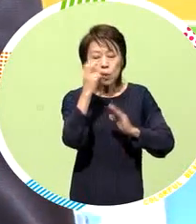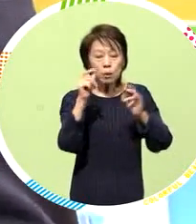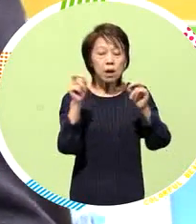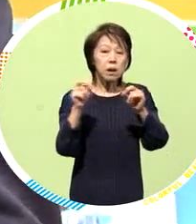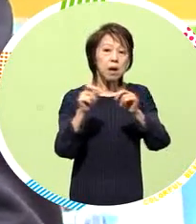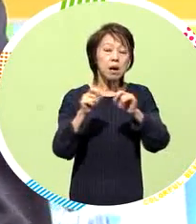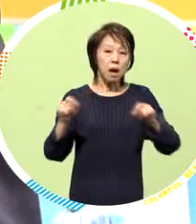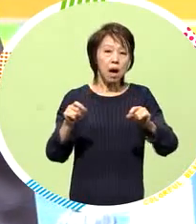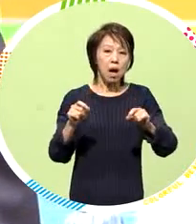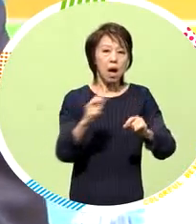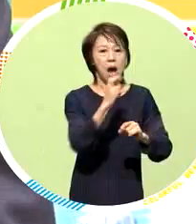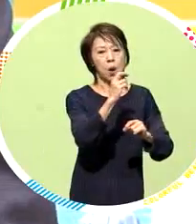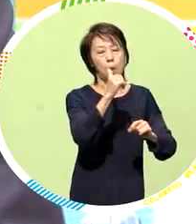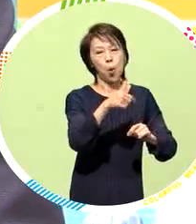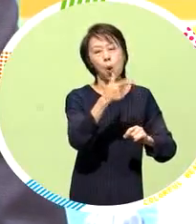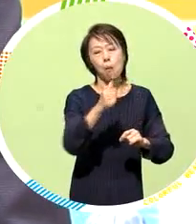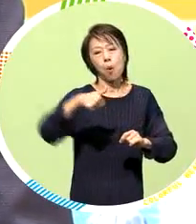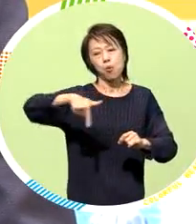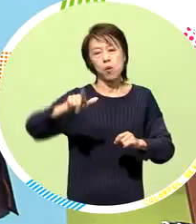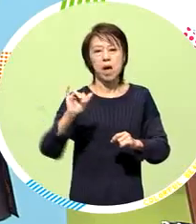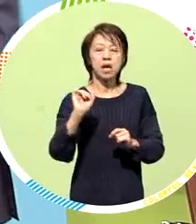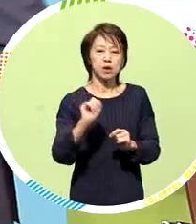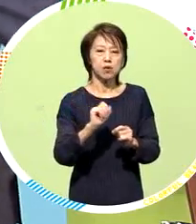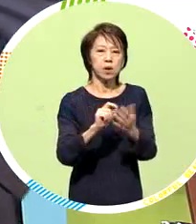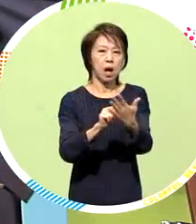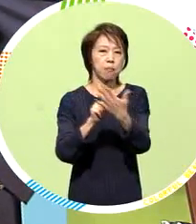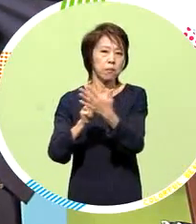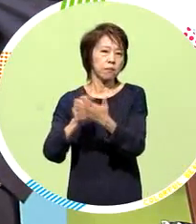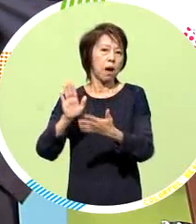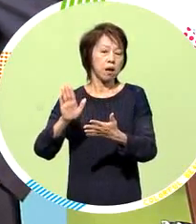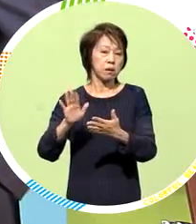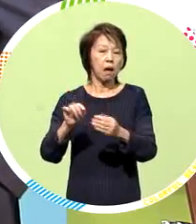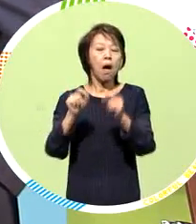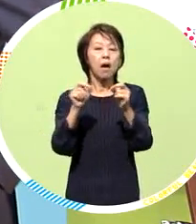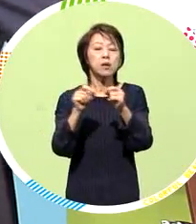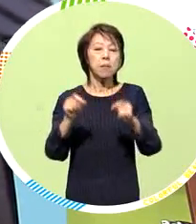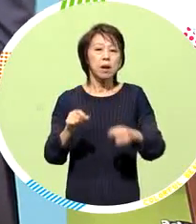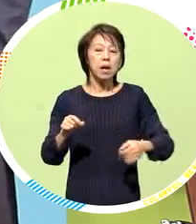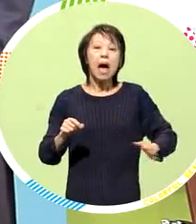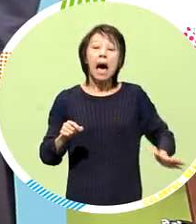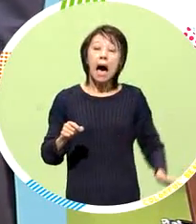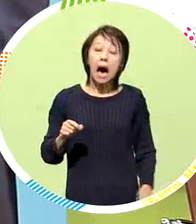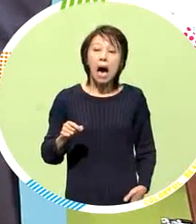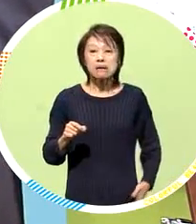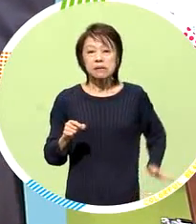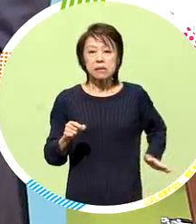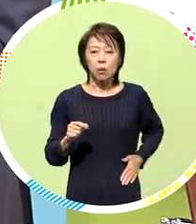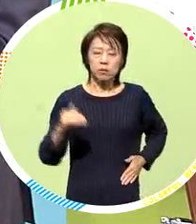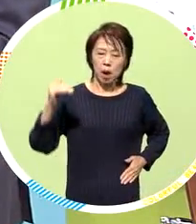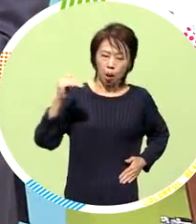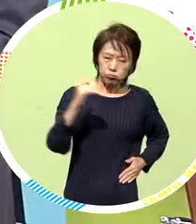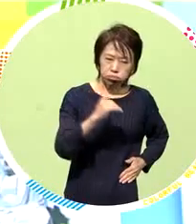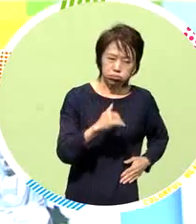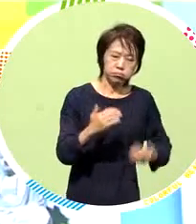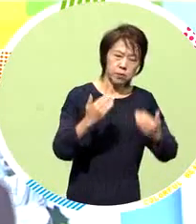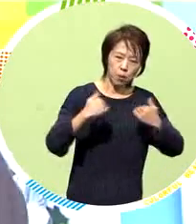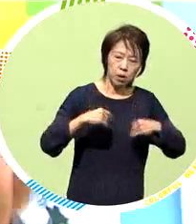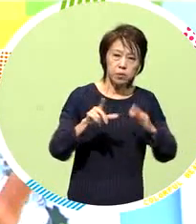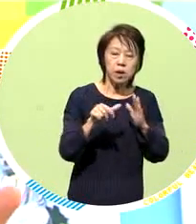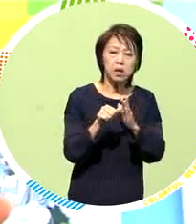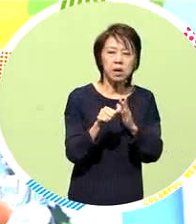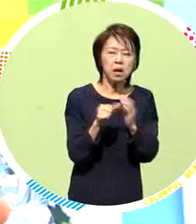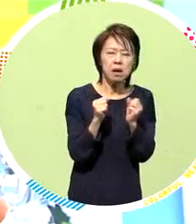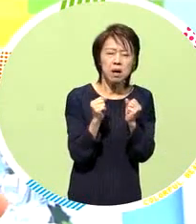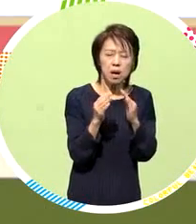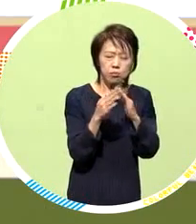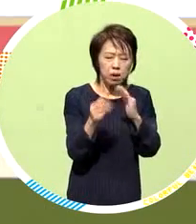ところですね頃comがフレーズだということが浮かび上がってきたつまり足腰弱ってくる気持ちが弱ってくるそうすると外出て行か